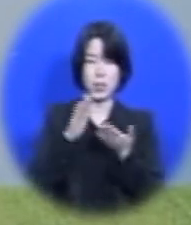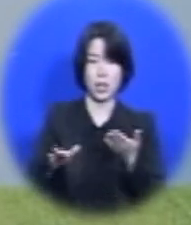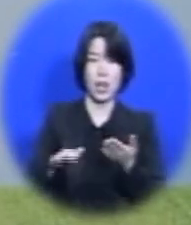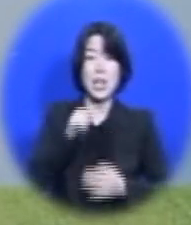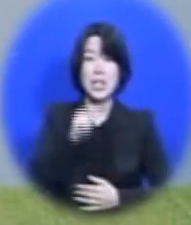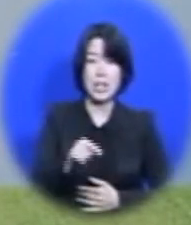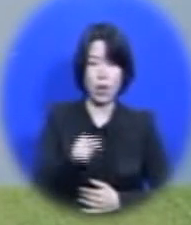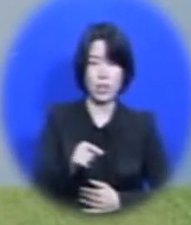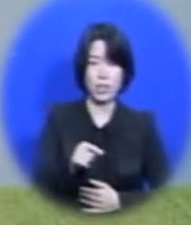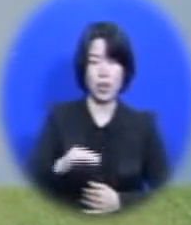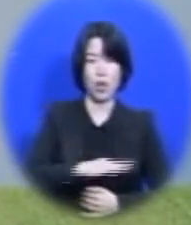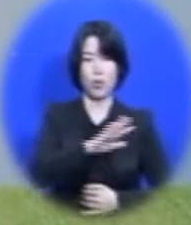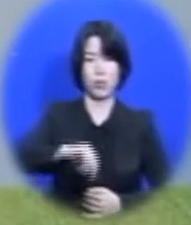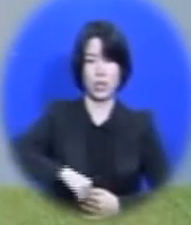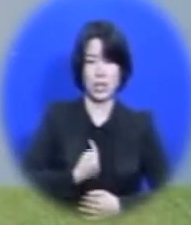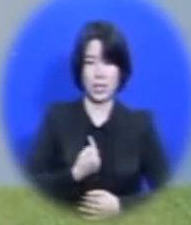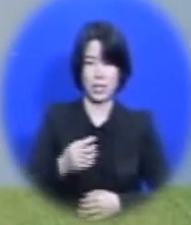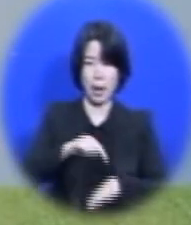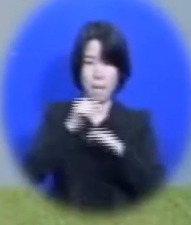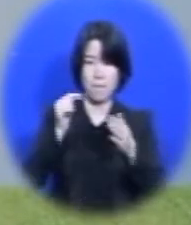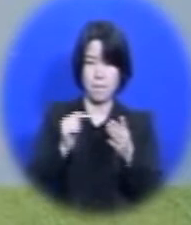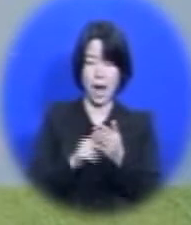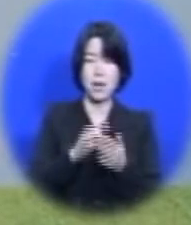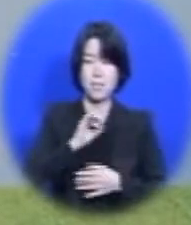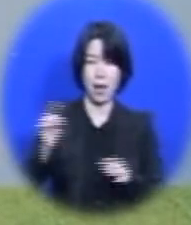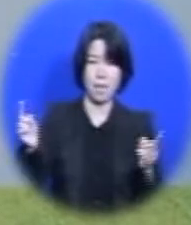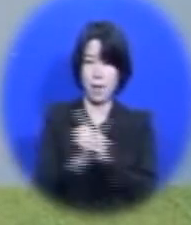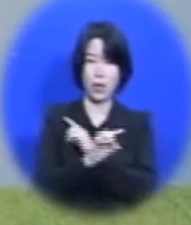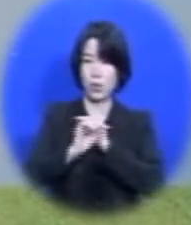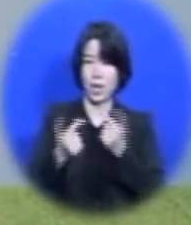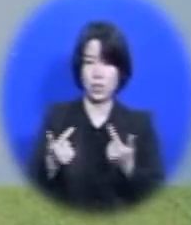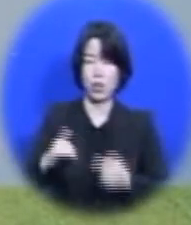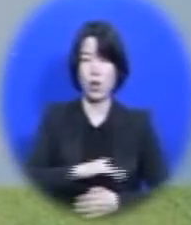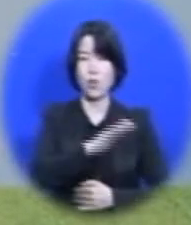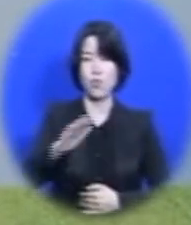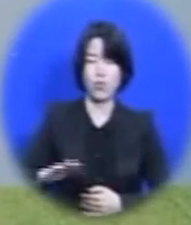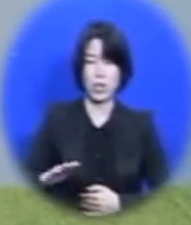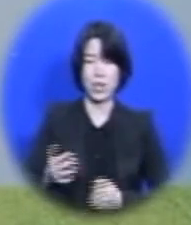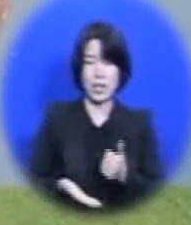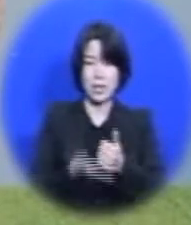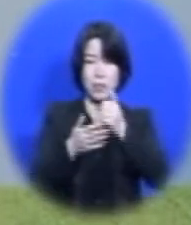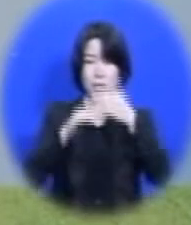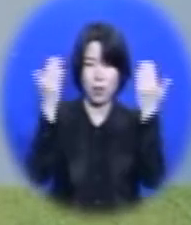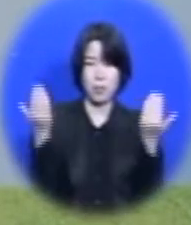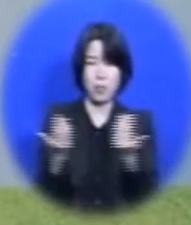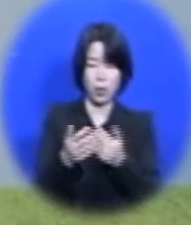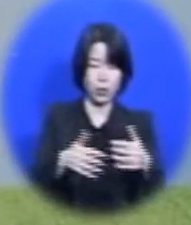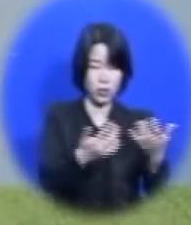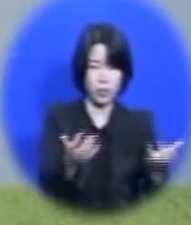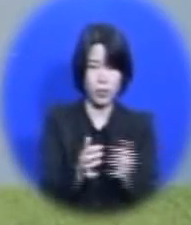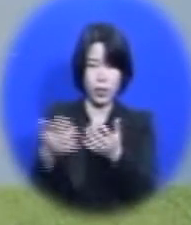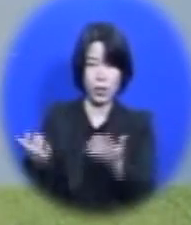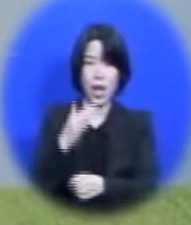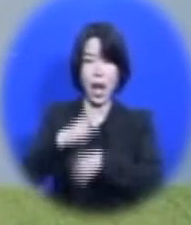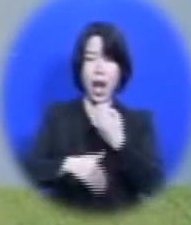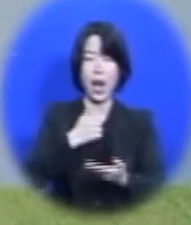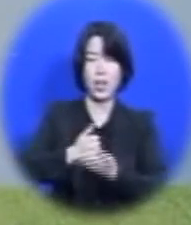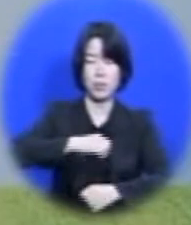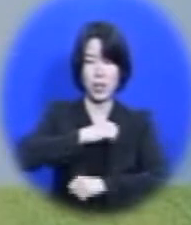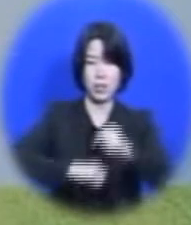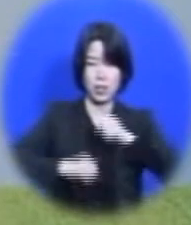그리고 이것은 우리 자신의 심령만 바꾸는 게 아니고 이것은 우리가 섬기는 모든 영역에 하나님의 역사를